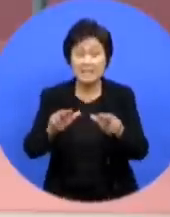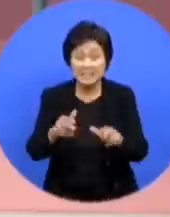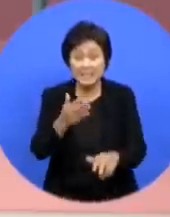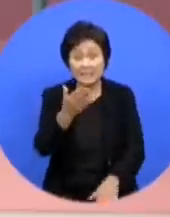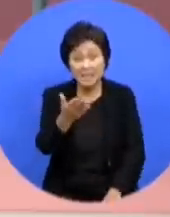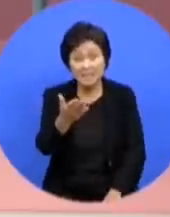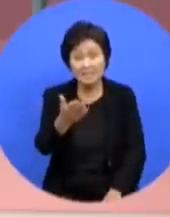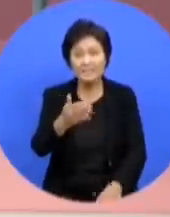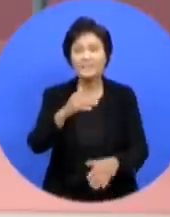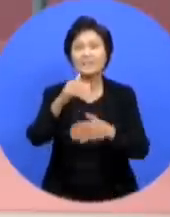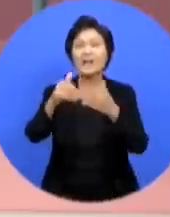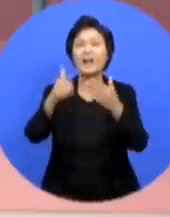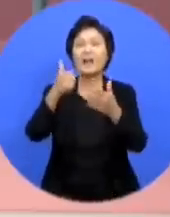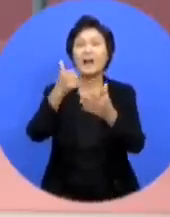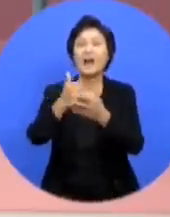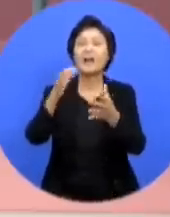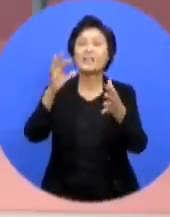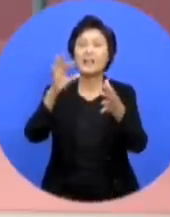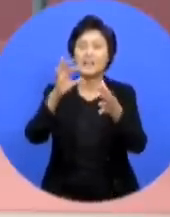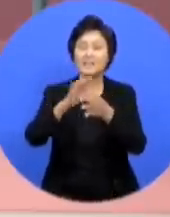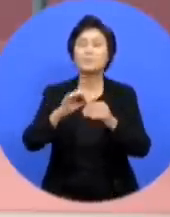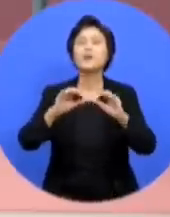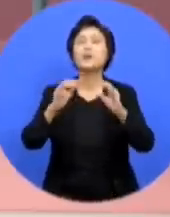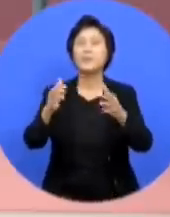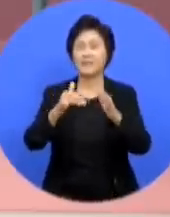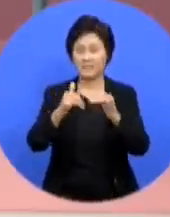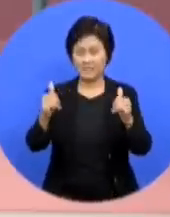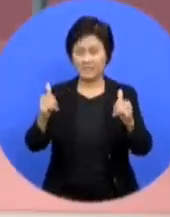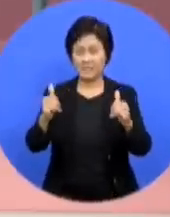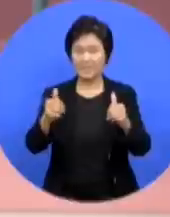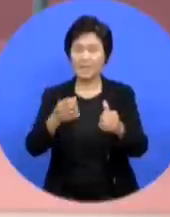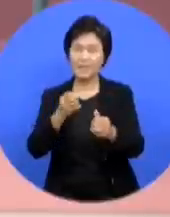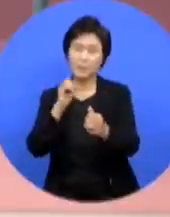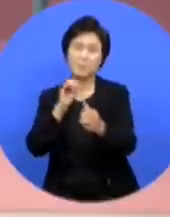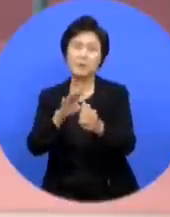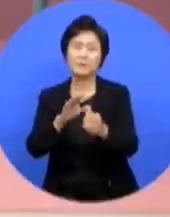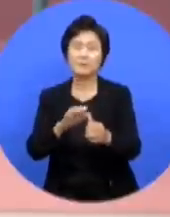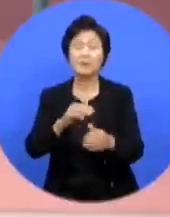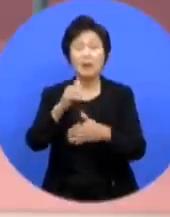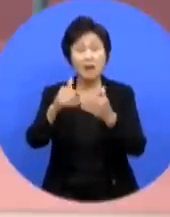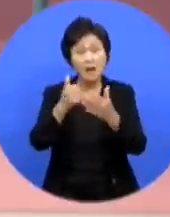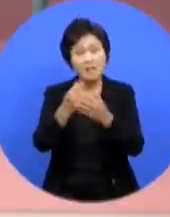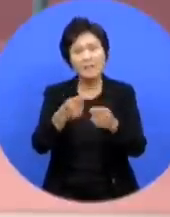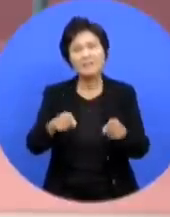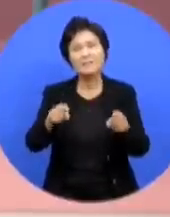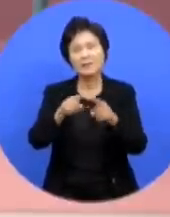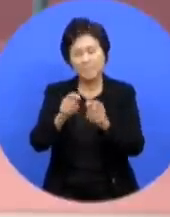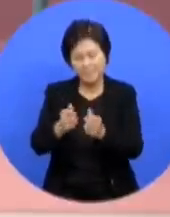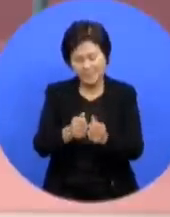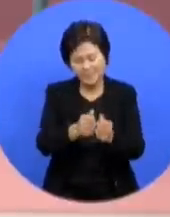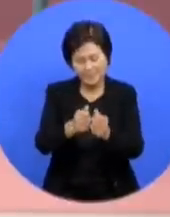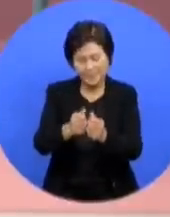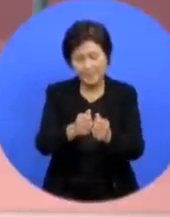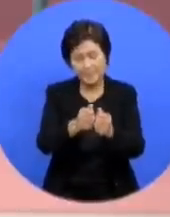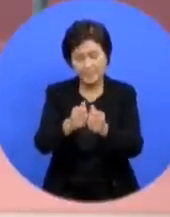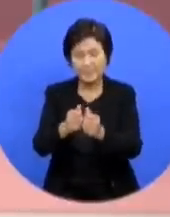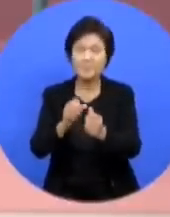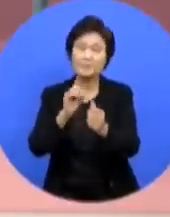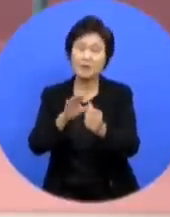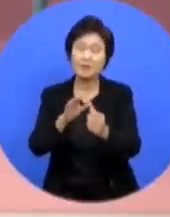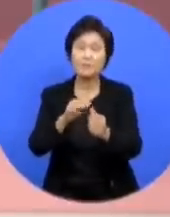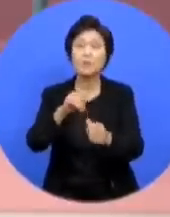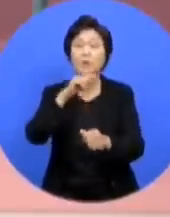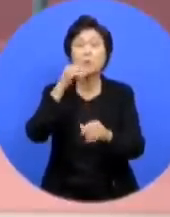시민이다. 북한의 인민일 뿐만 아니라 하나님의 백성이다. 하나님께서 함께 하실 것이다. 그 땅에